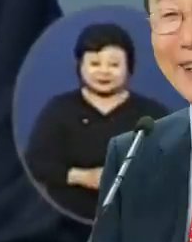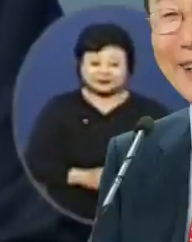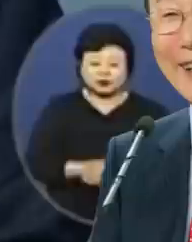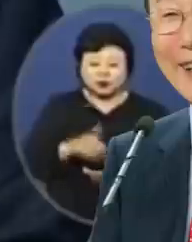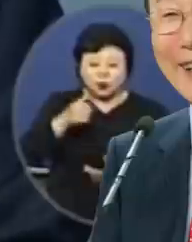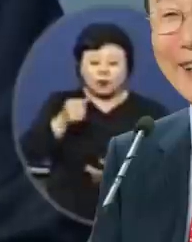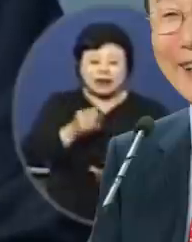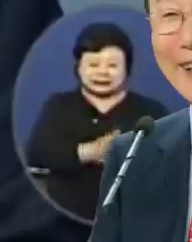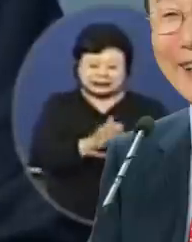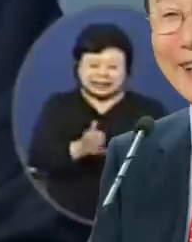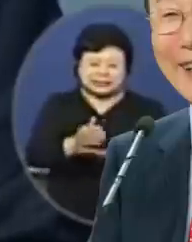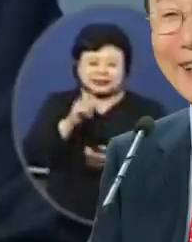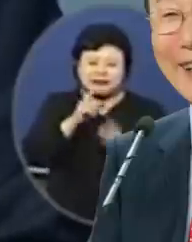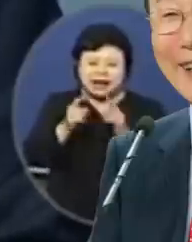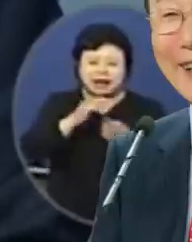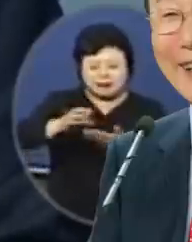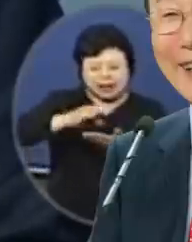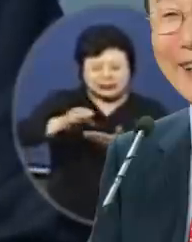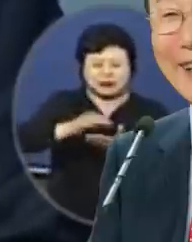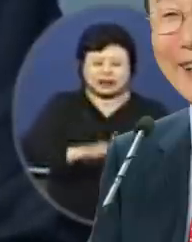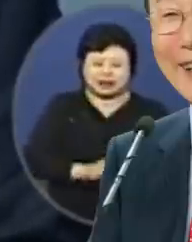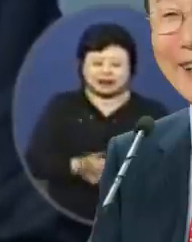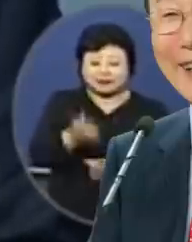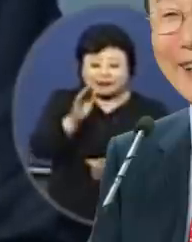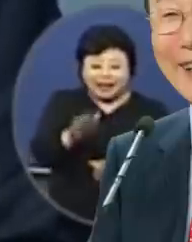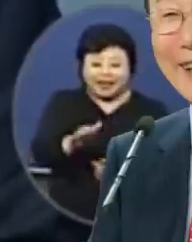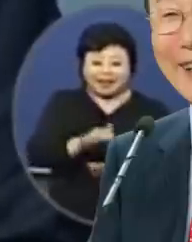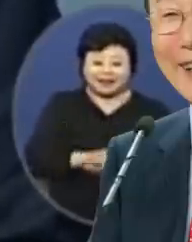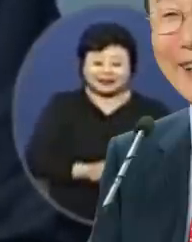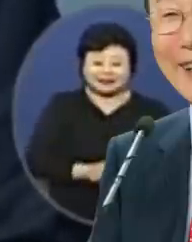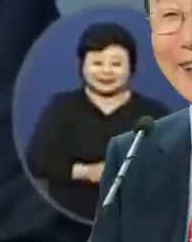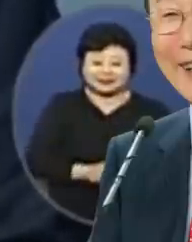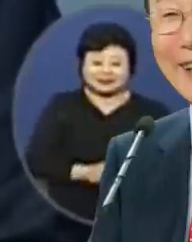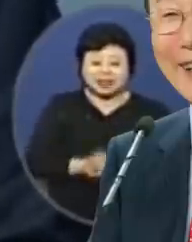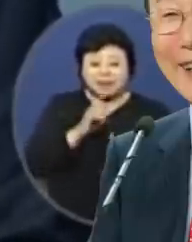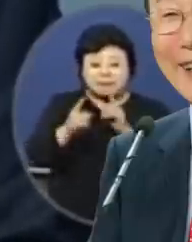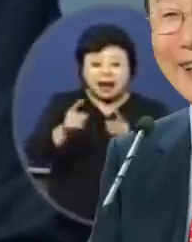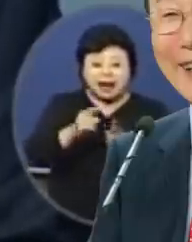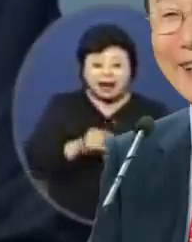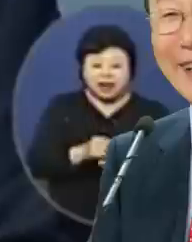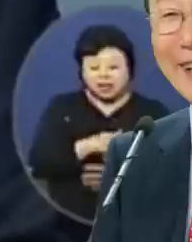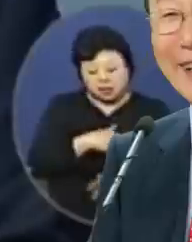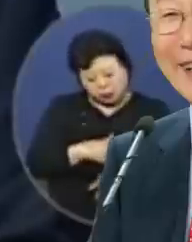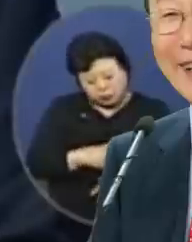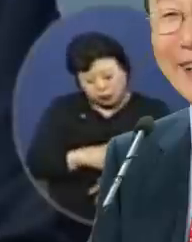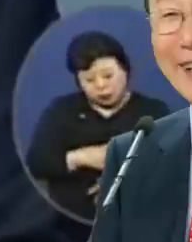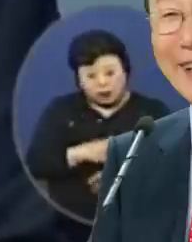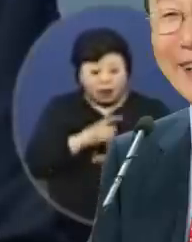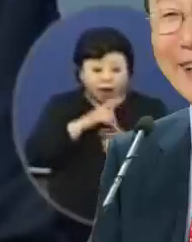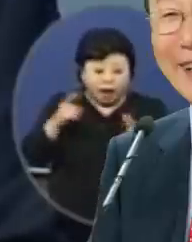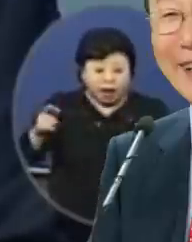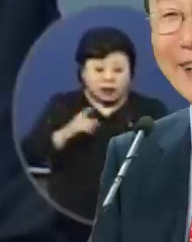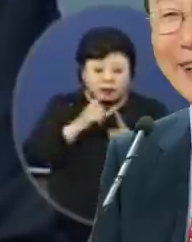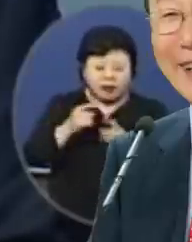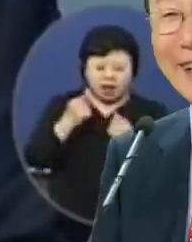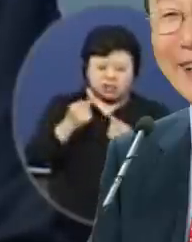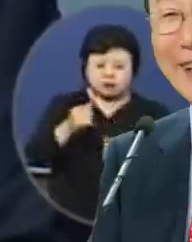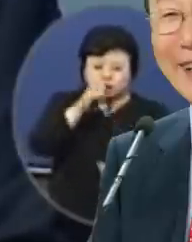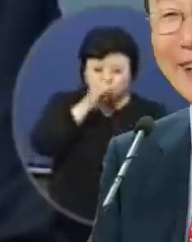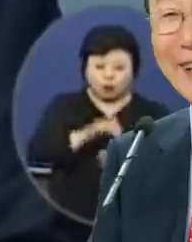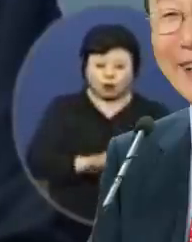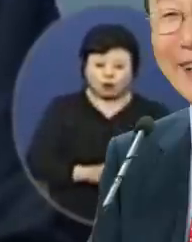5만 가지 말을 다 하는 것입니다. 그런데 그 말이 아무 힘이 없지 싶어도 여러분 말이 굉장히 힘이